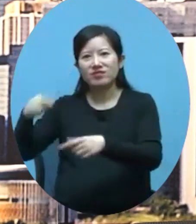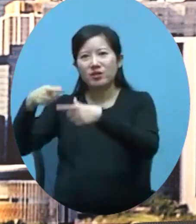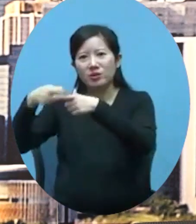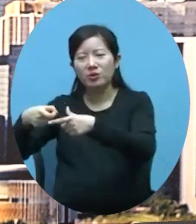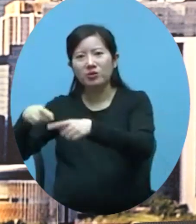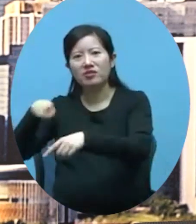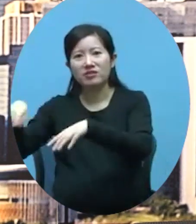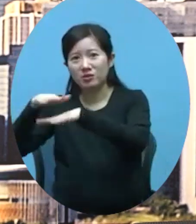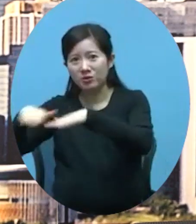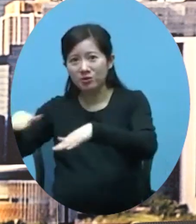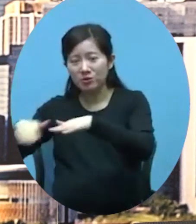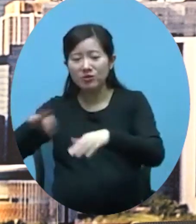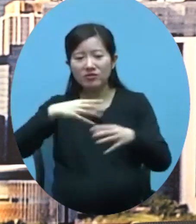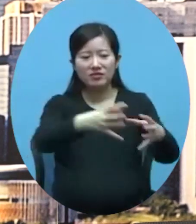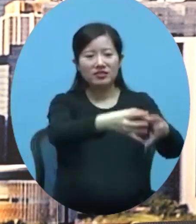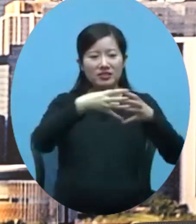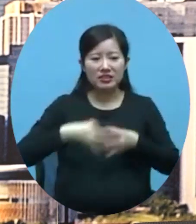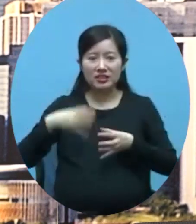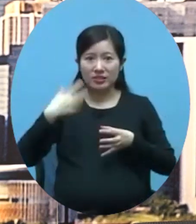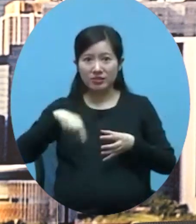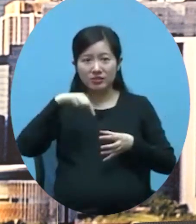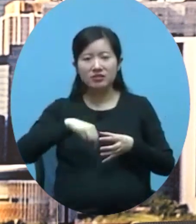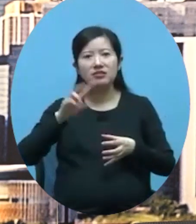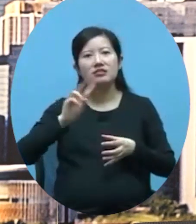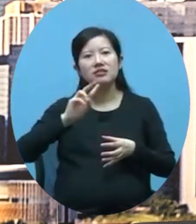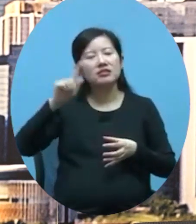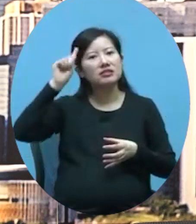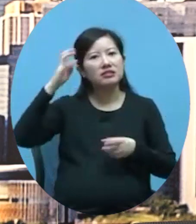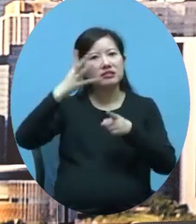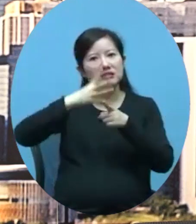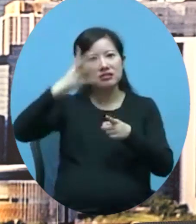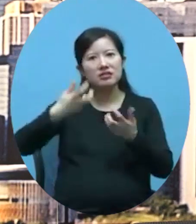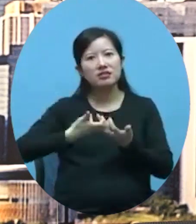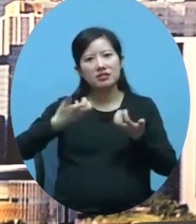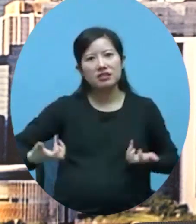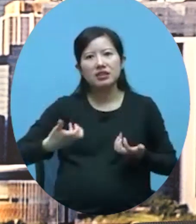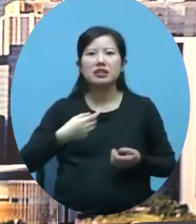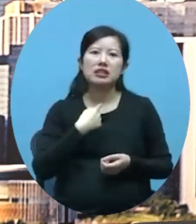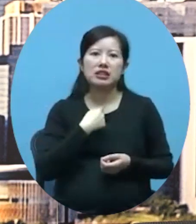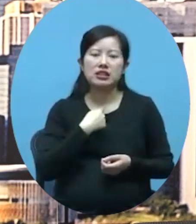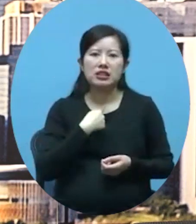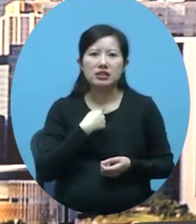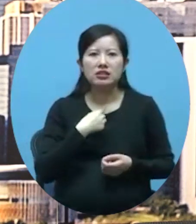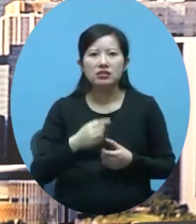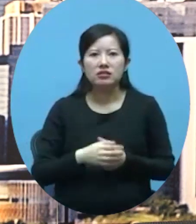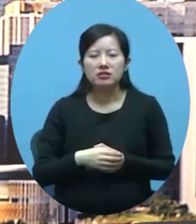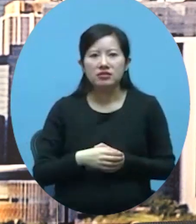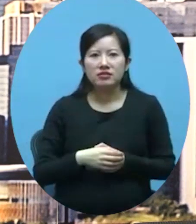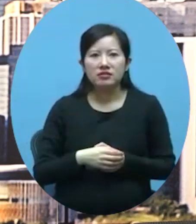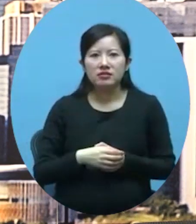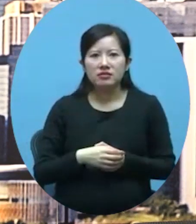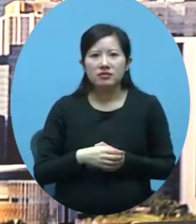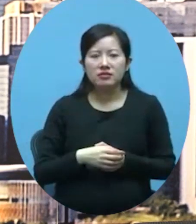就建议他们回来都可以接受那14天的检疫那所以就我们不可以